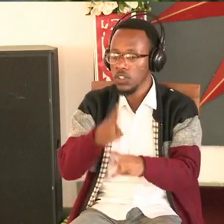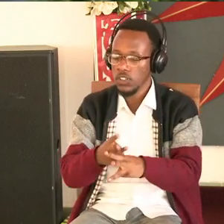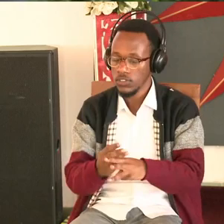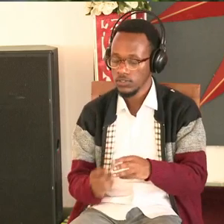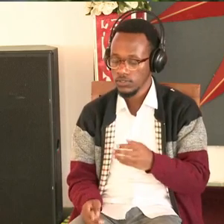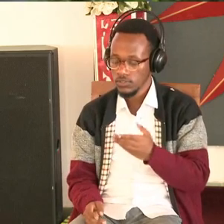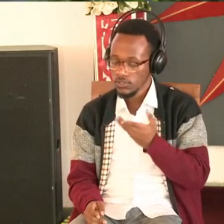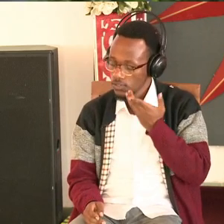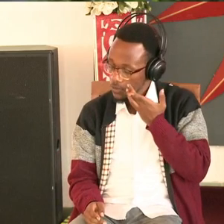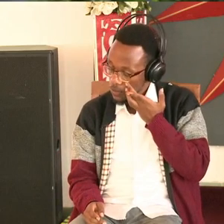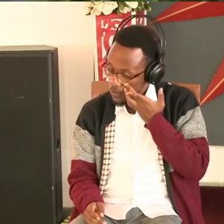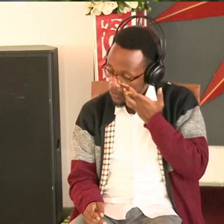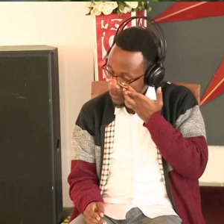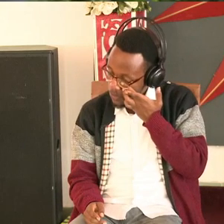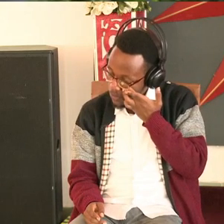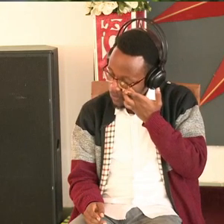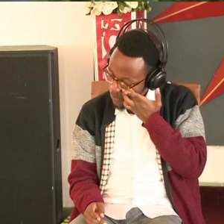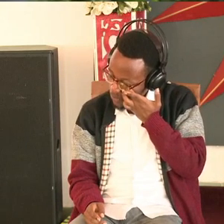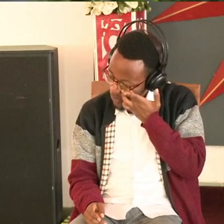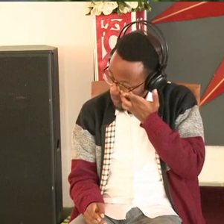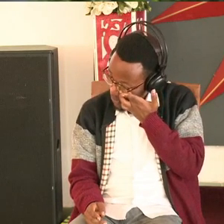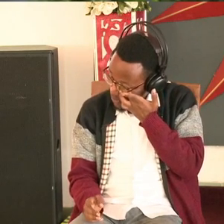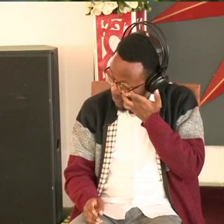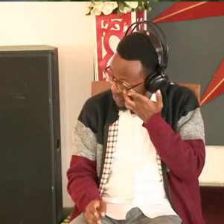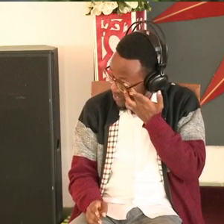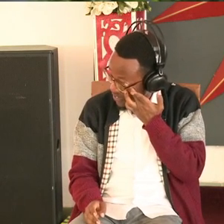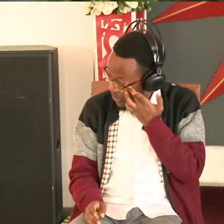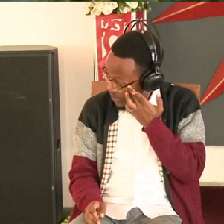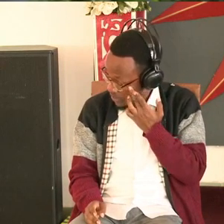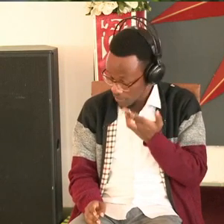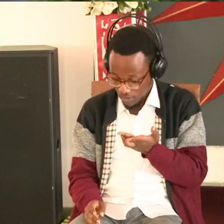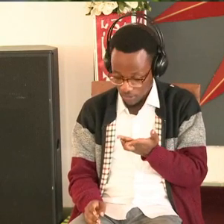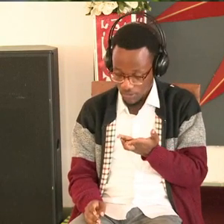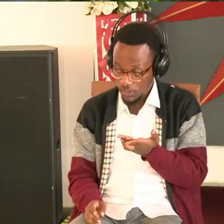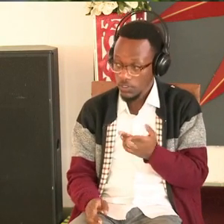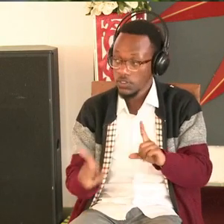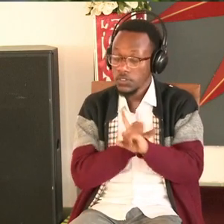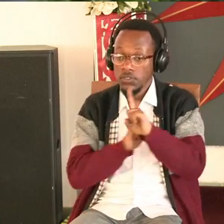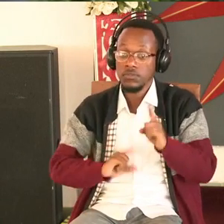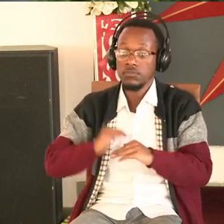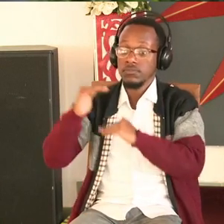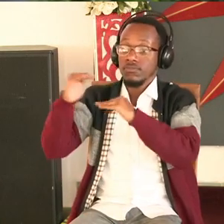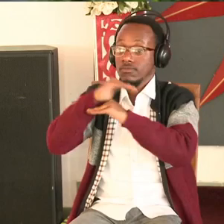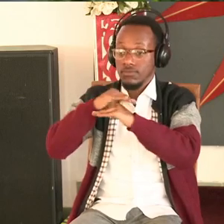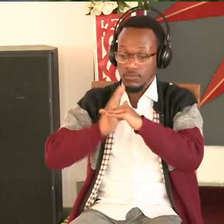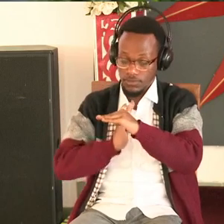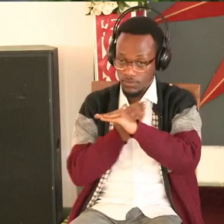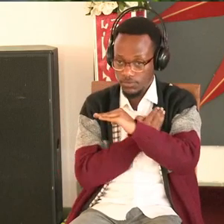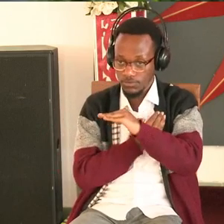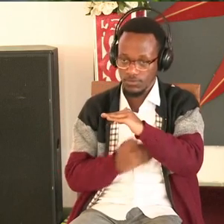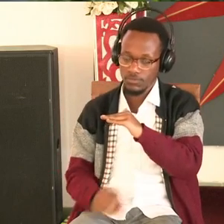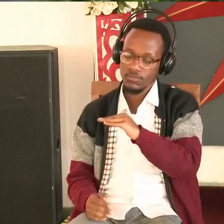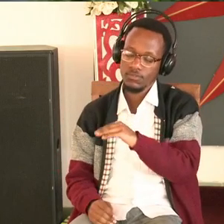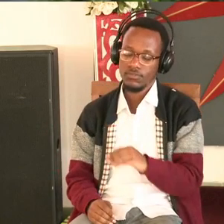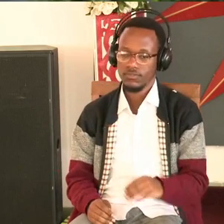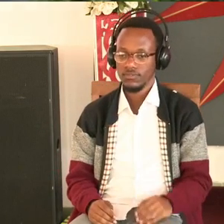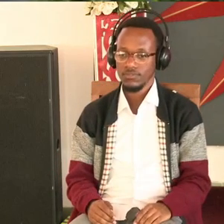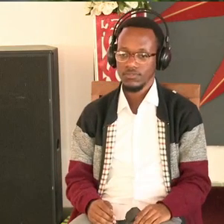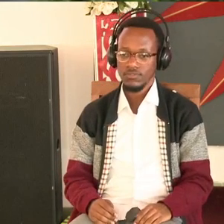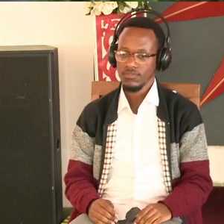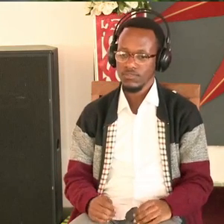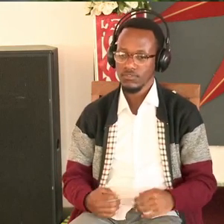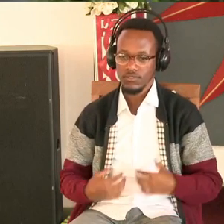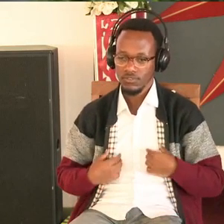wera imana iri hejuru yacu kandi imana iri kumwe natwe iri muri twe kandi